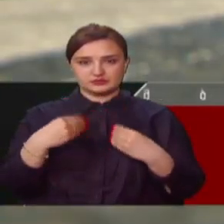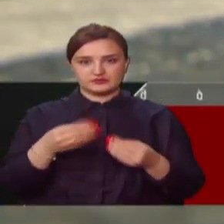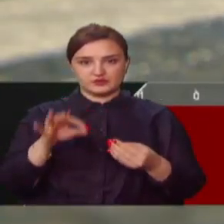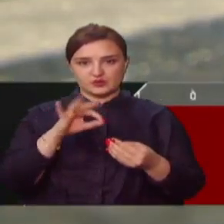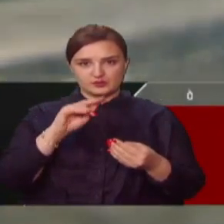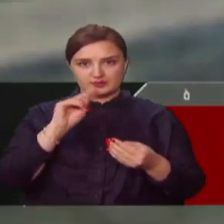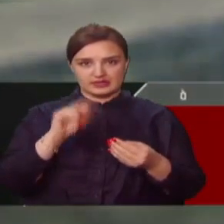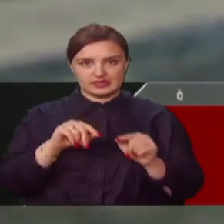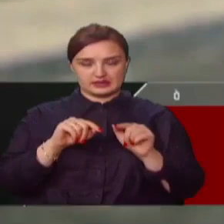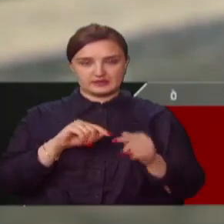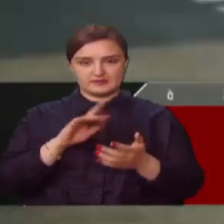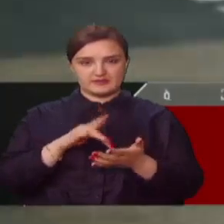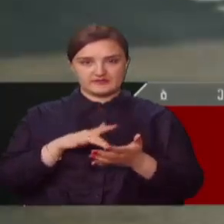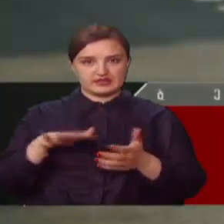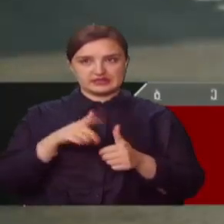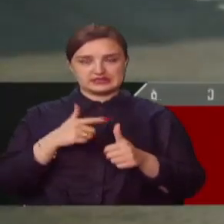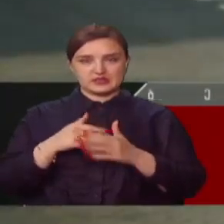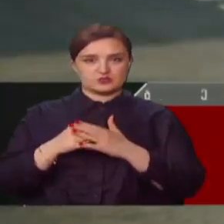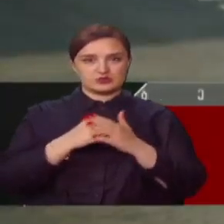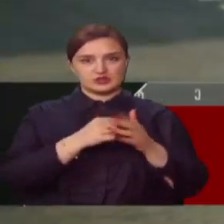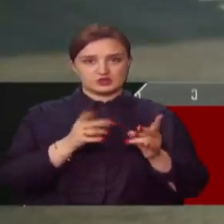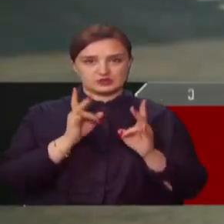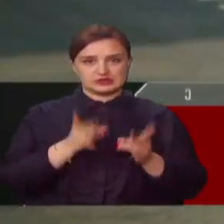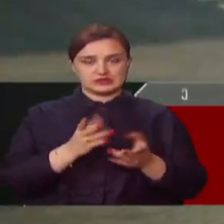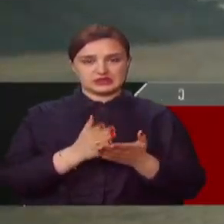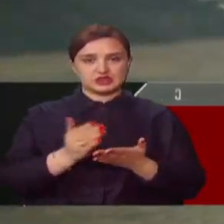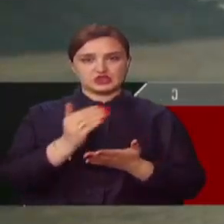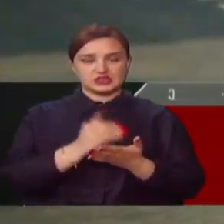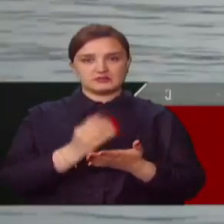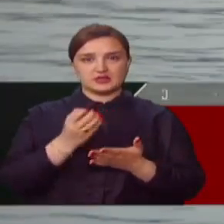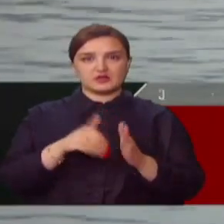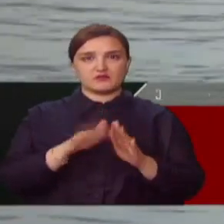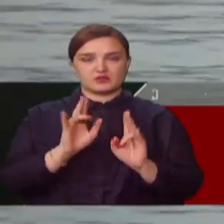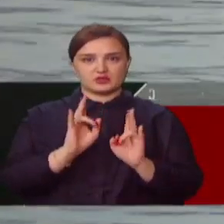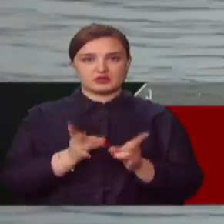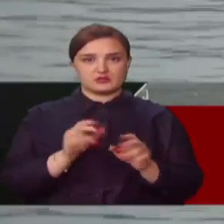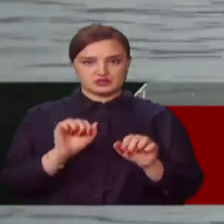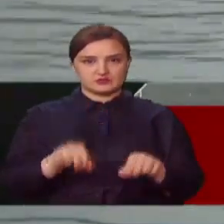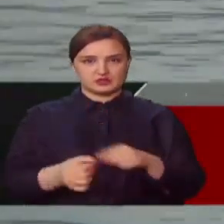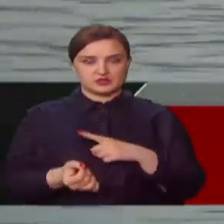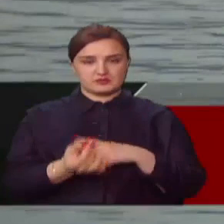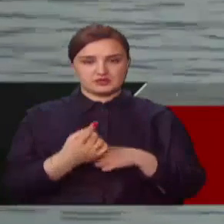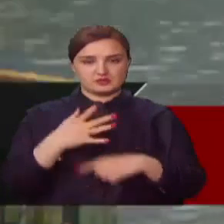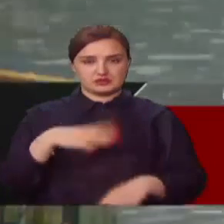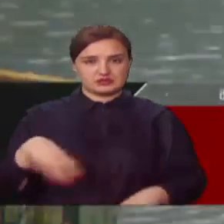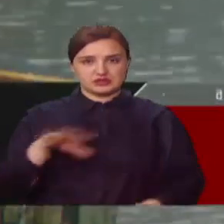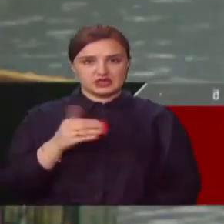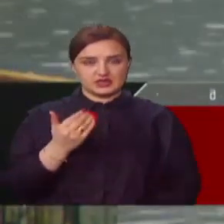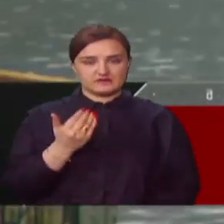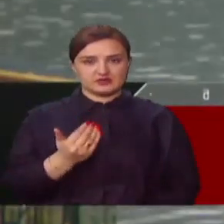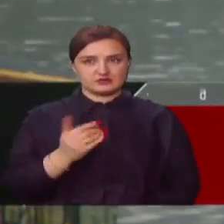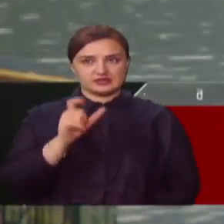ბრალდება ცალსახად ქვეყნის რეპუტაციულ ზიანს იწვევს. შედეგები კიდევ უფრო დამაზიანებელი შეიძლება აღმოჩნდეს საქართველოსთვის,